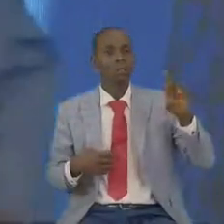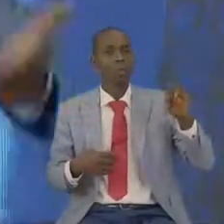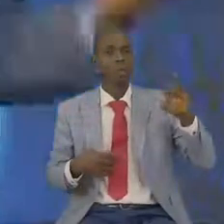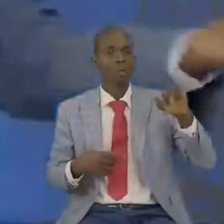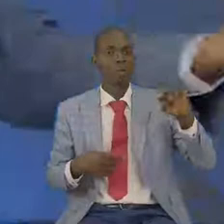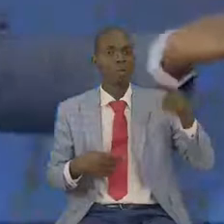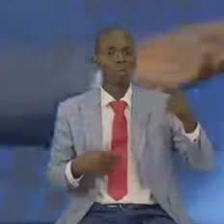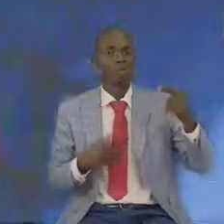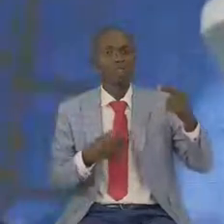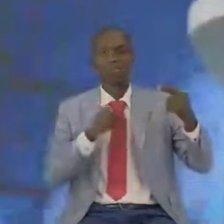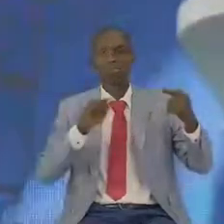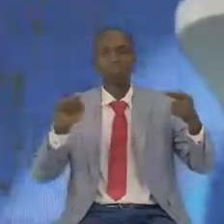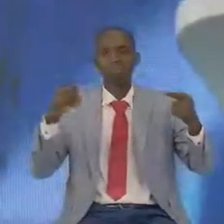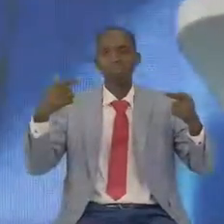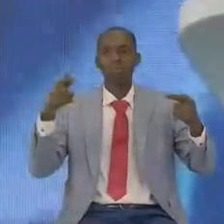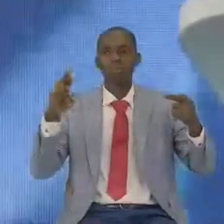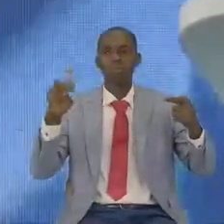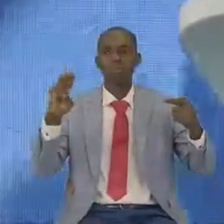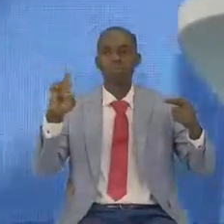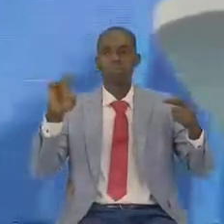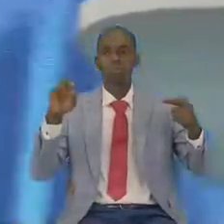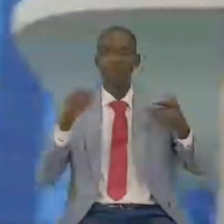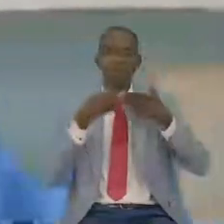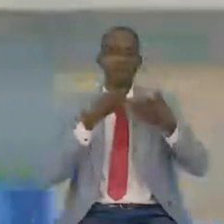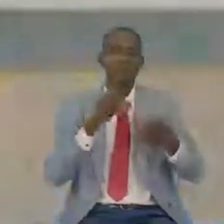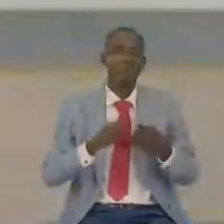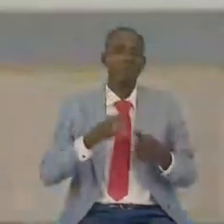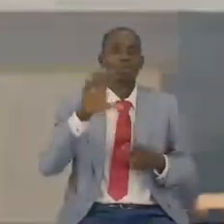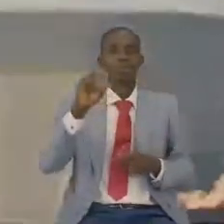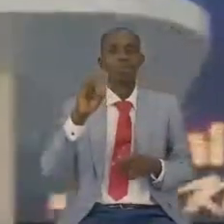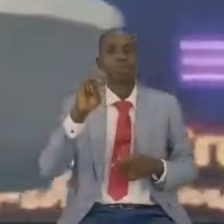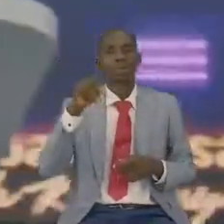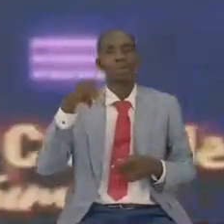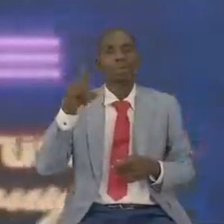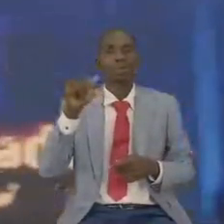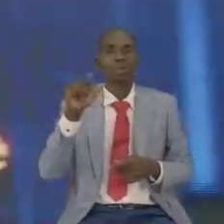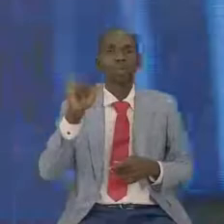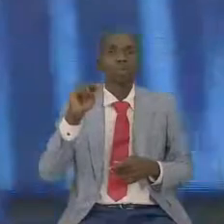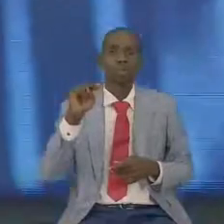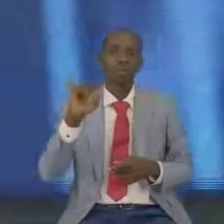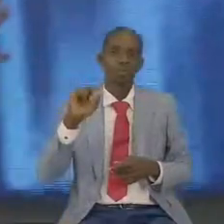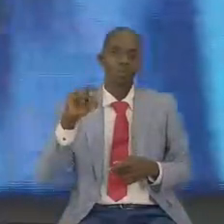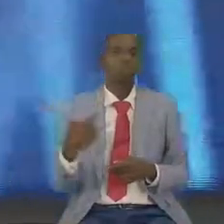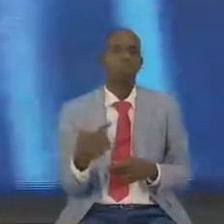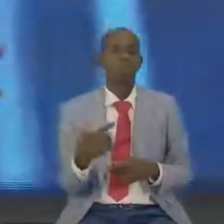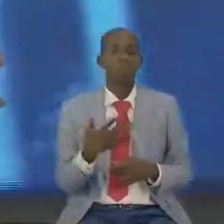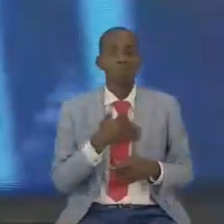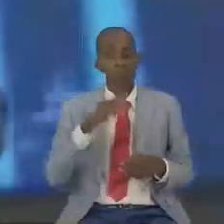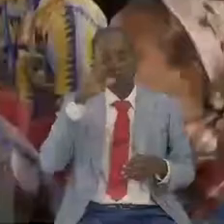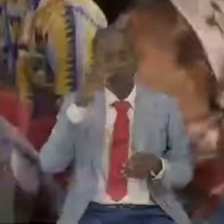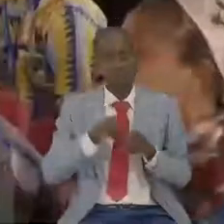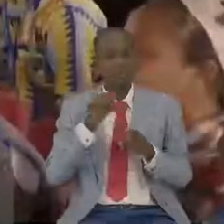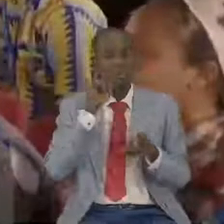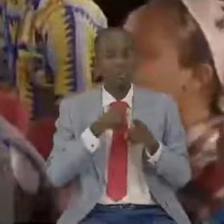les plaintes. Et il dit, que boirons-nous? Frères et sœurs, chers ministres, les murmures